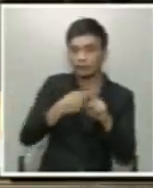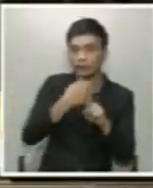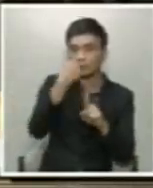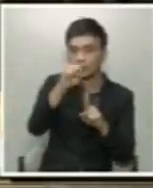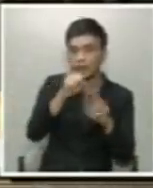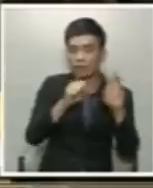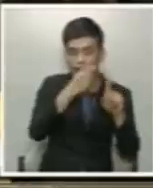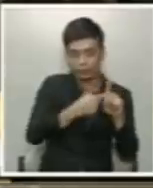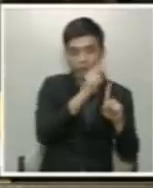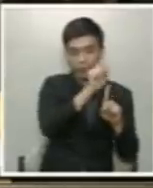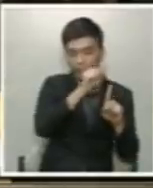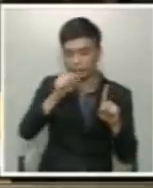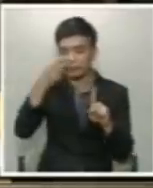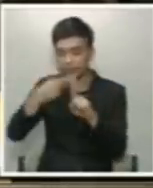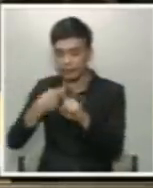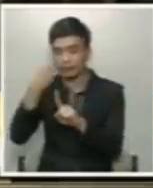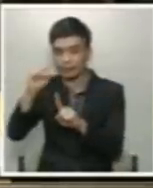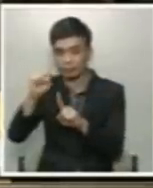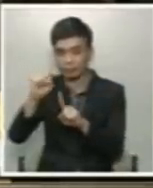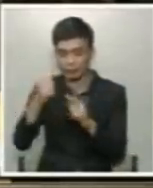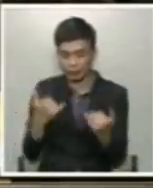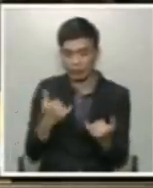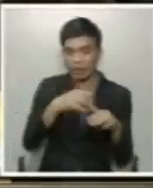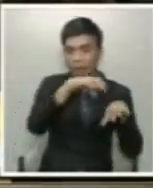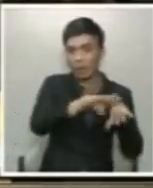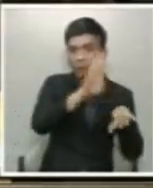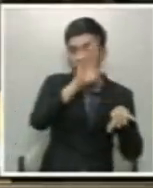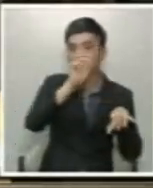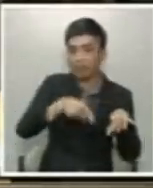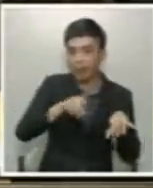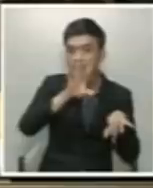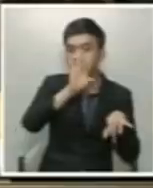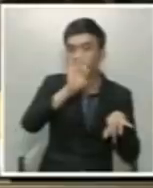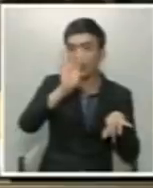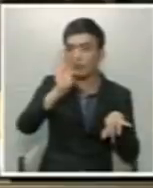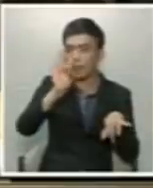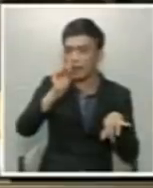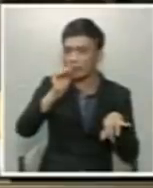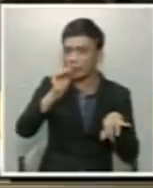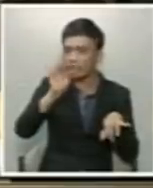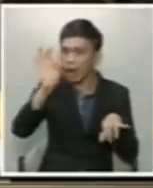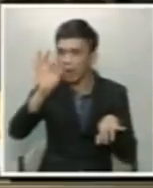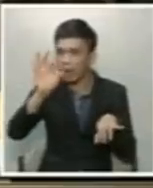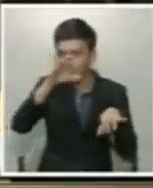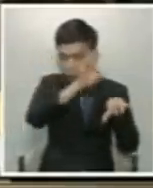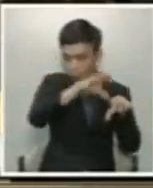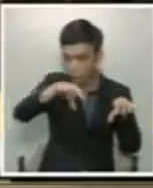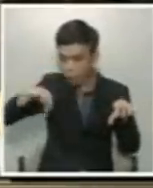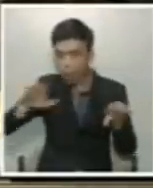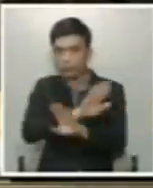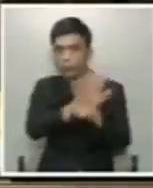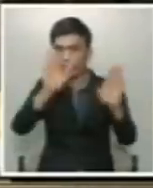มีโรงงานที่เลิกกิจการเนี่ย 1,989 แห่งซึ่งกระทบกับการจ้างงานเนี่ยเกือบ 50,000